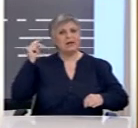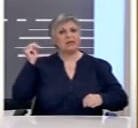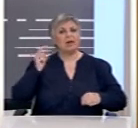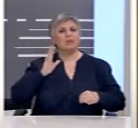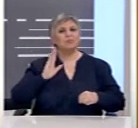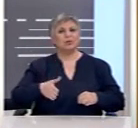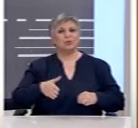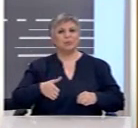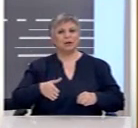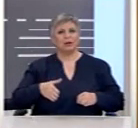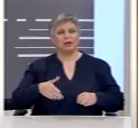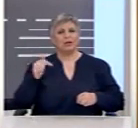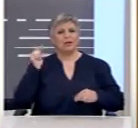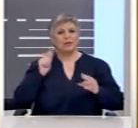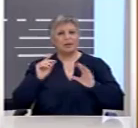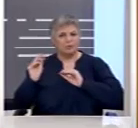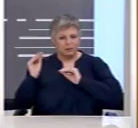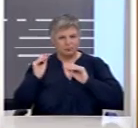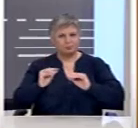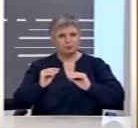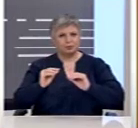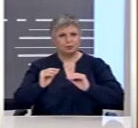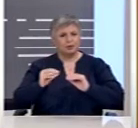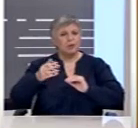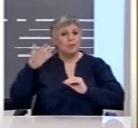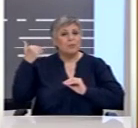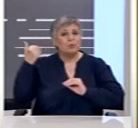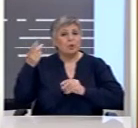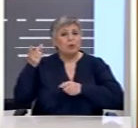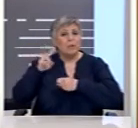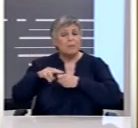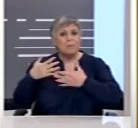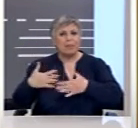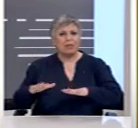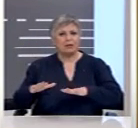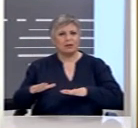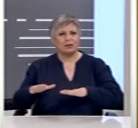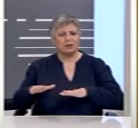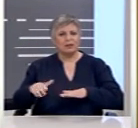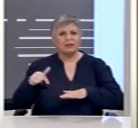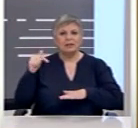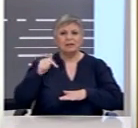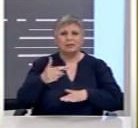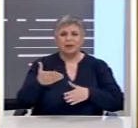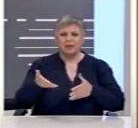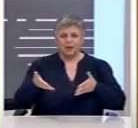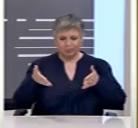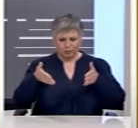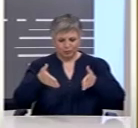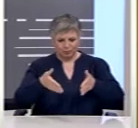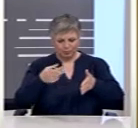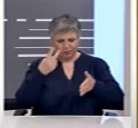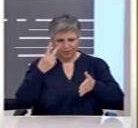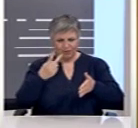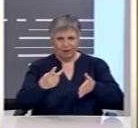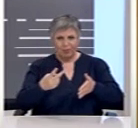τους με τους ίδιους, με τους συγγενείς τους. Είναι μια απίστευτη, μια θλιβερή